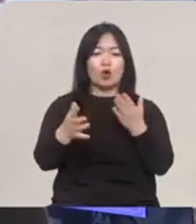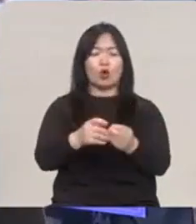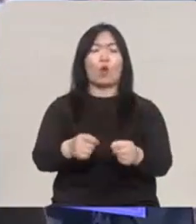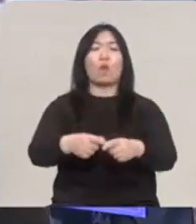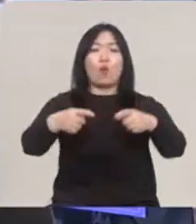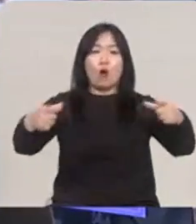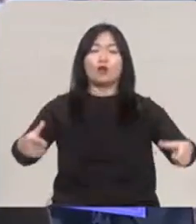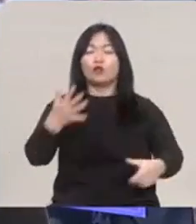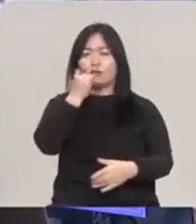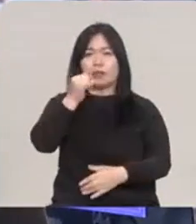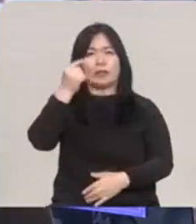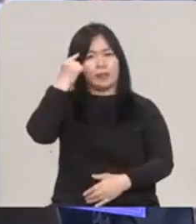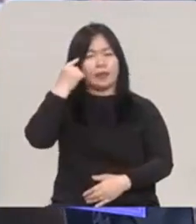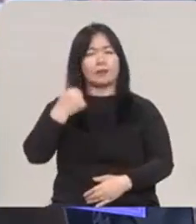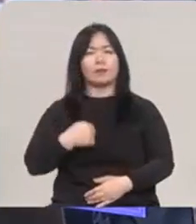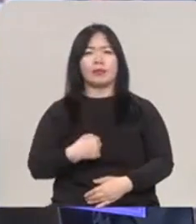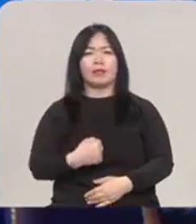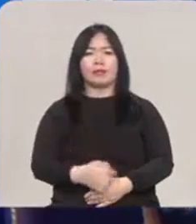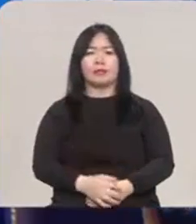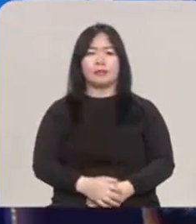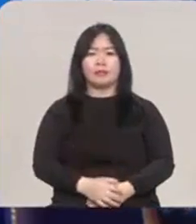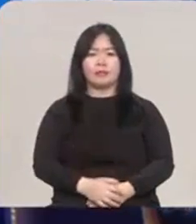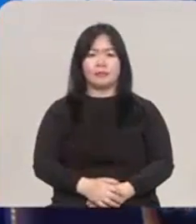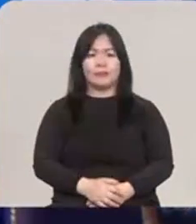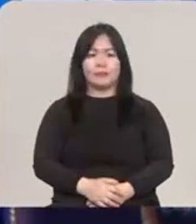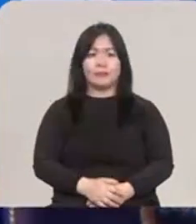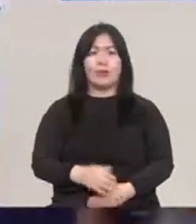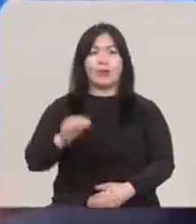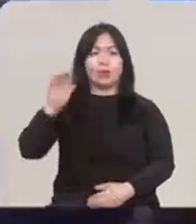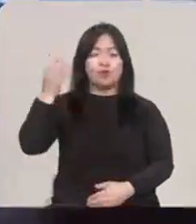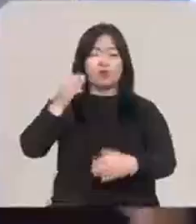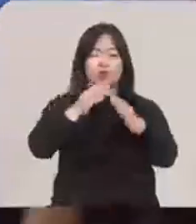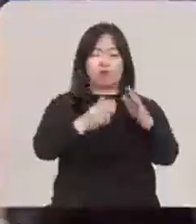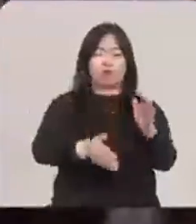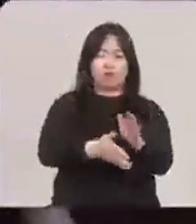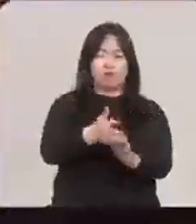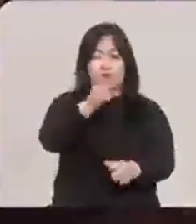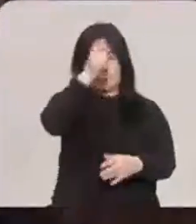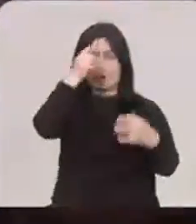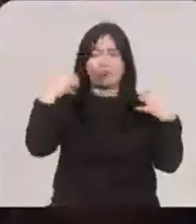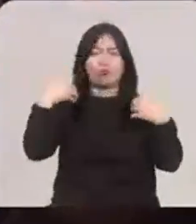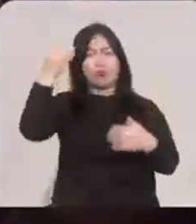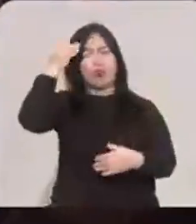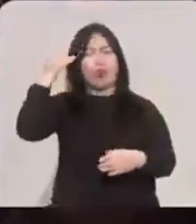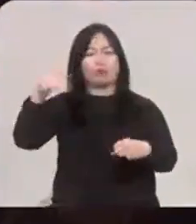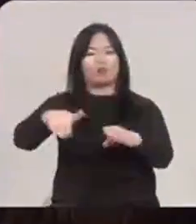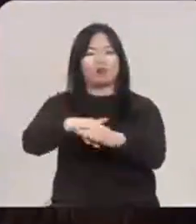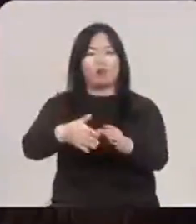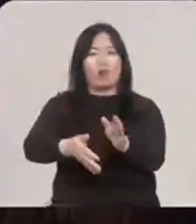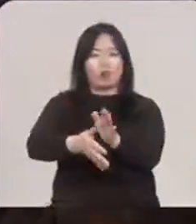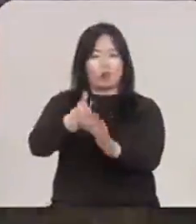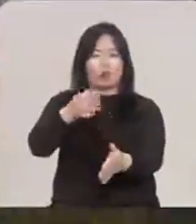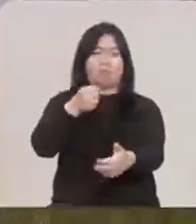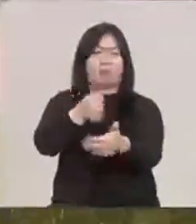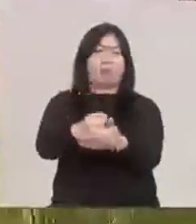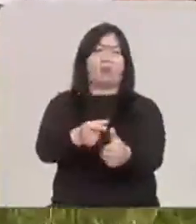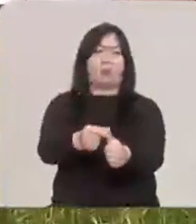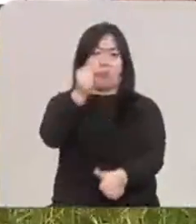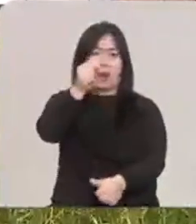확장할 수 있는 공간이라고 저는 생각을 합니다. 최근 전주시는 정부의 대한민국 문화도시 예비 선정을